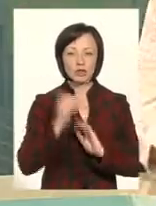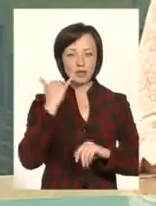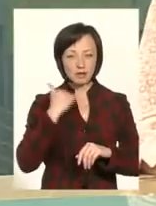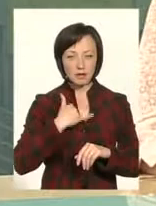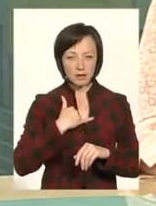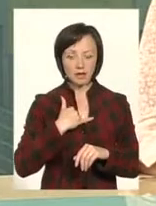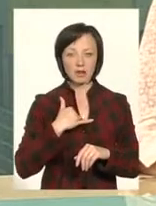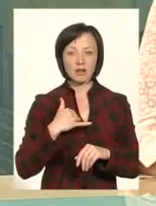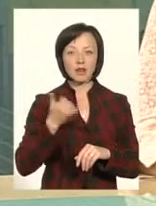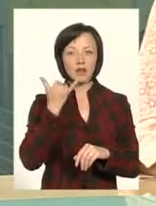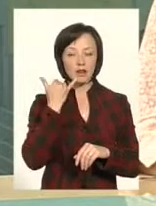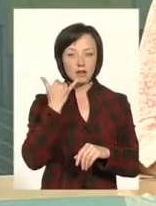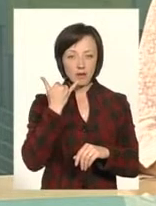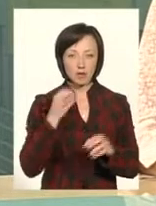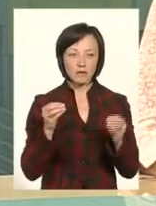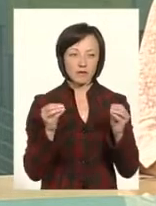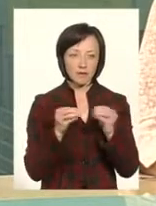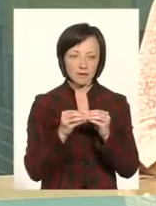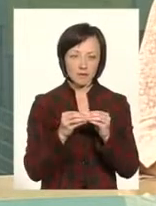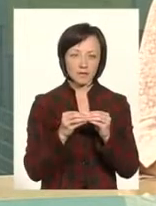дзвінки. Нагадаю, телефон для зв'язку